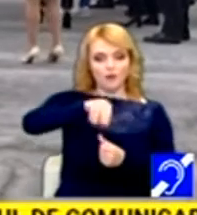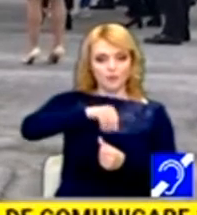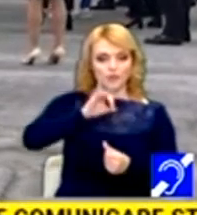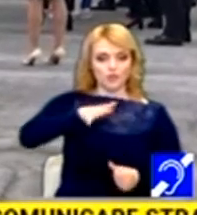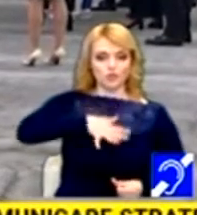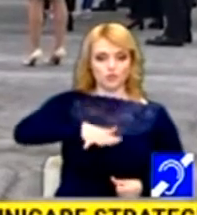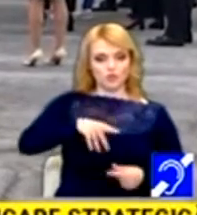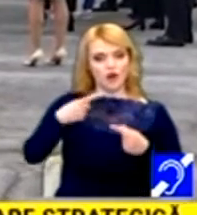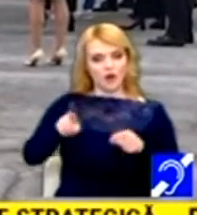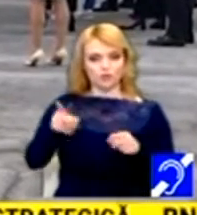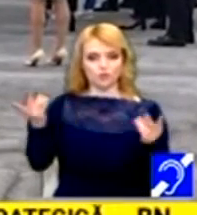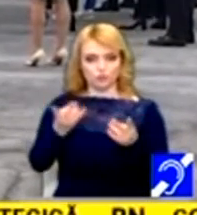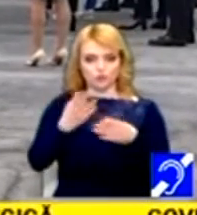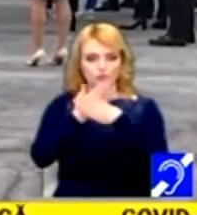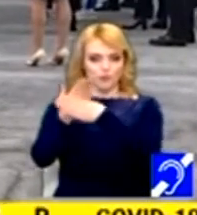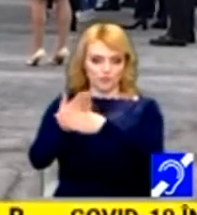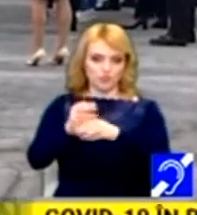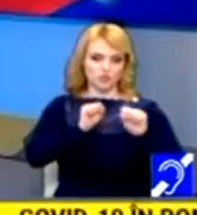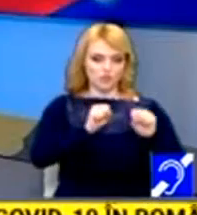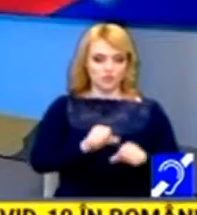loturi umanitare de materiale sanitare.